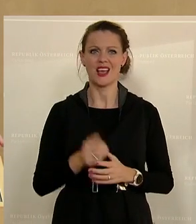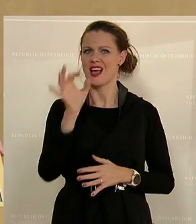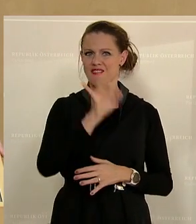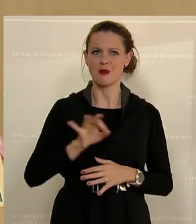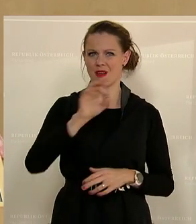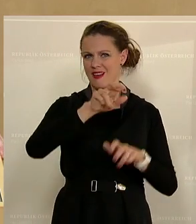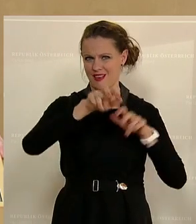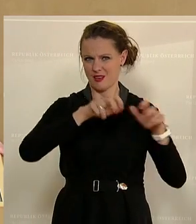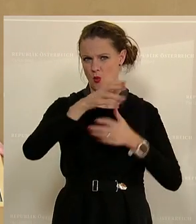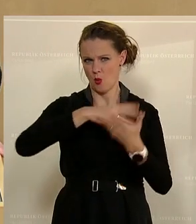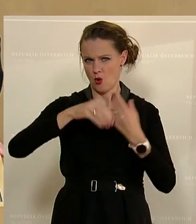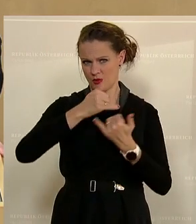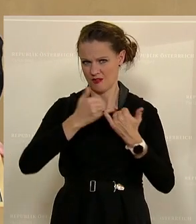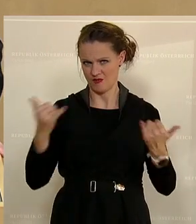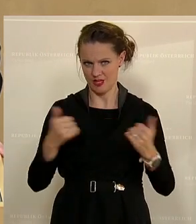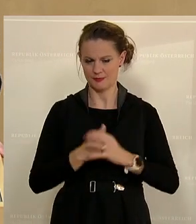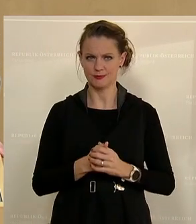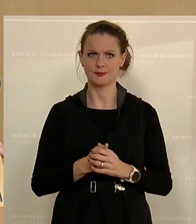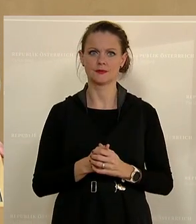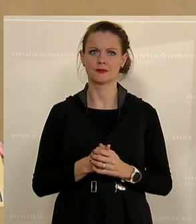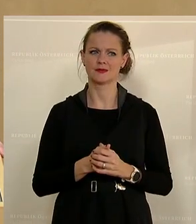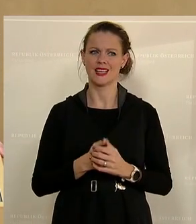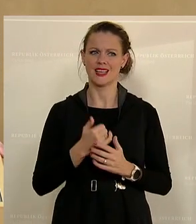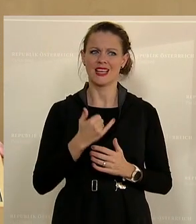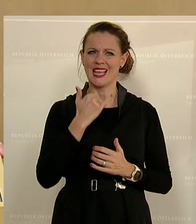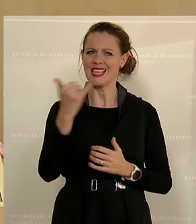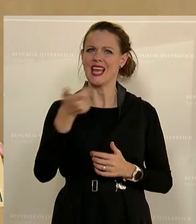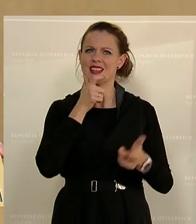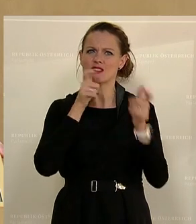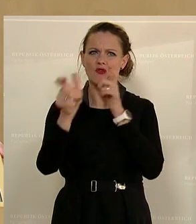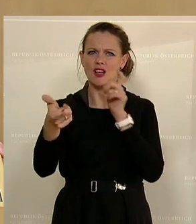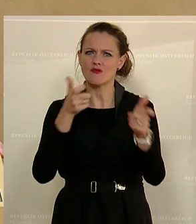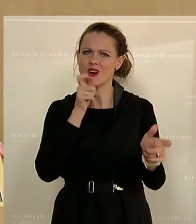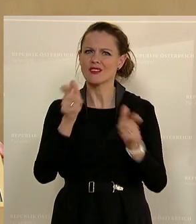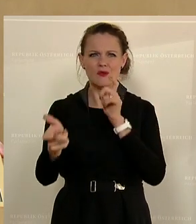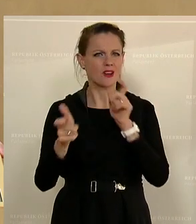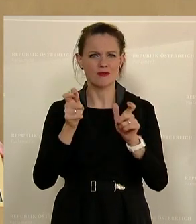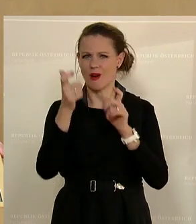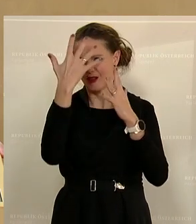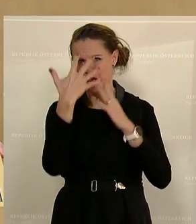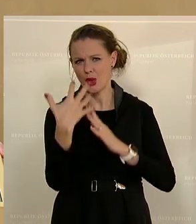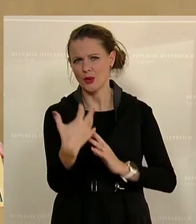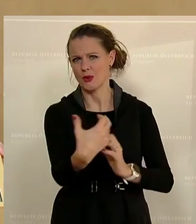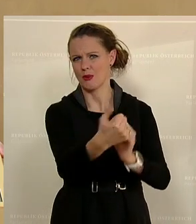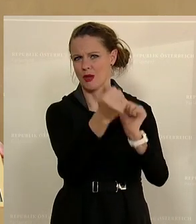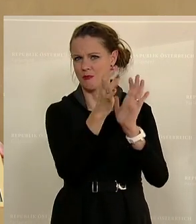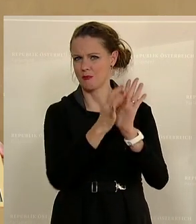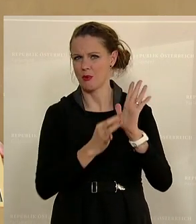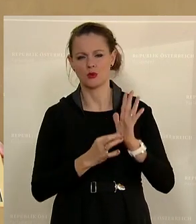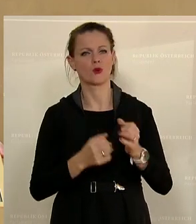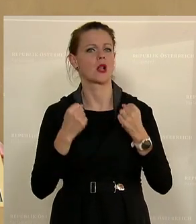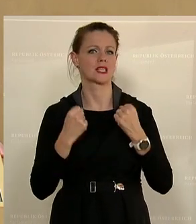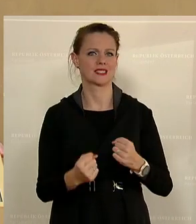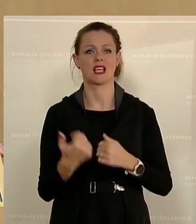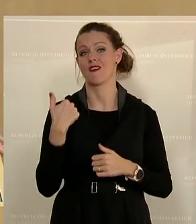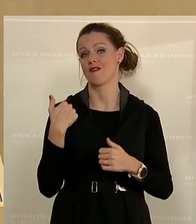verbrecherischen Regimen, dass jedes Wort, das hier jetzt gesagt wird, ganz genau wahrgenommen wird und protokolliert wird. Ich hatte